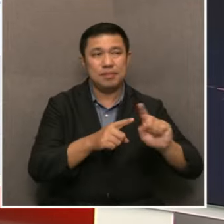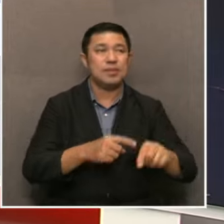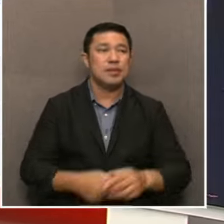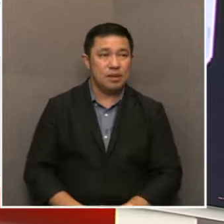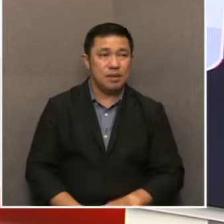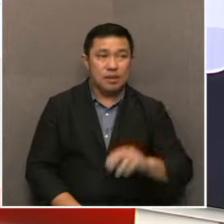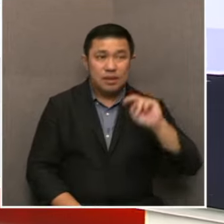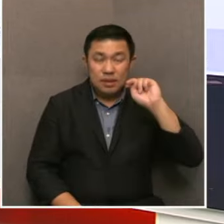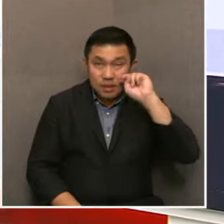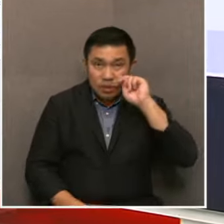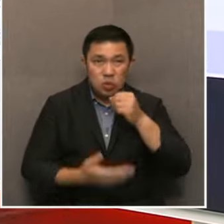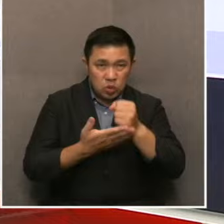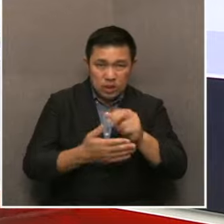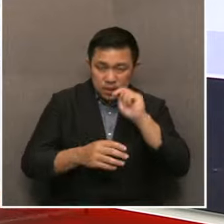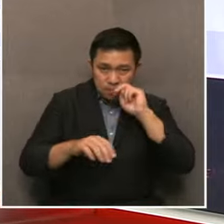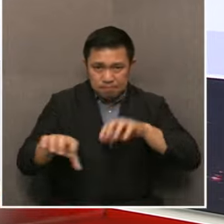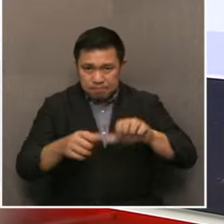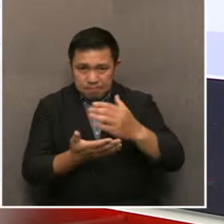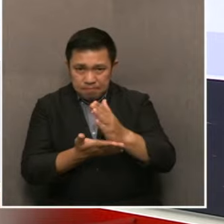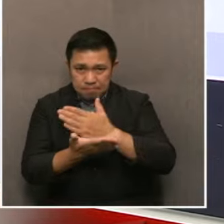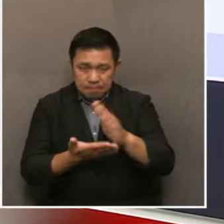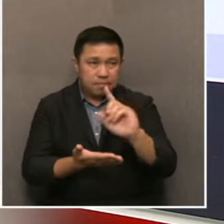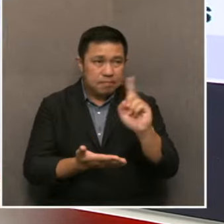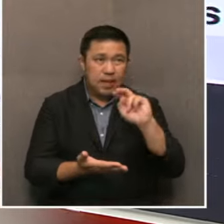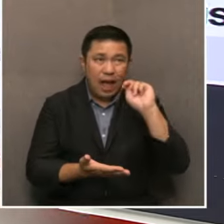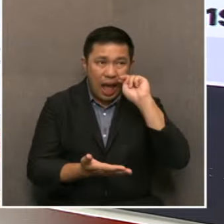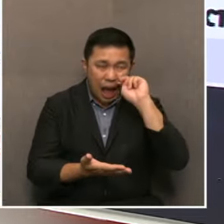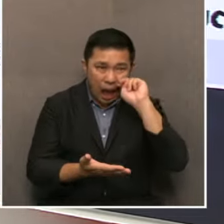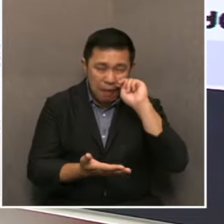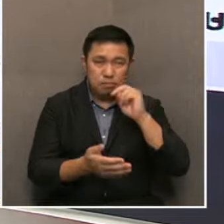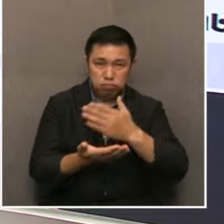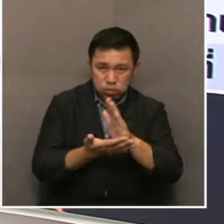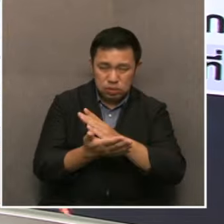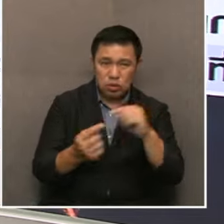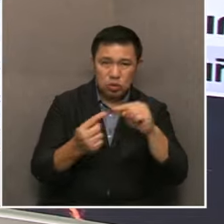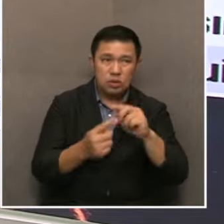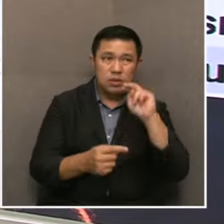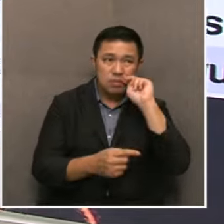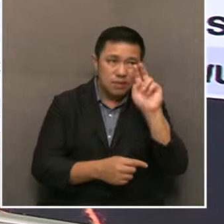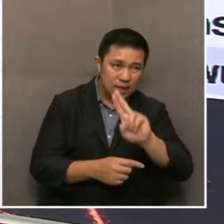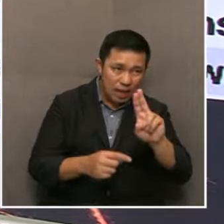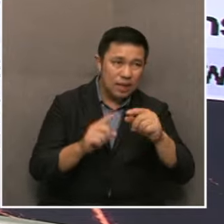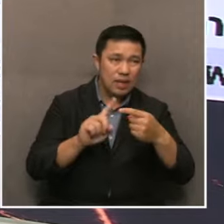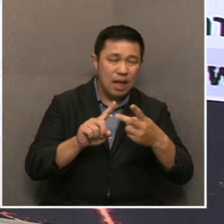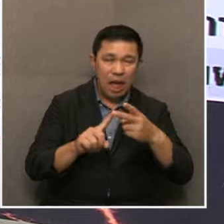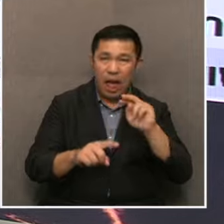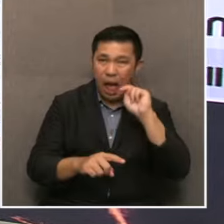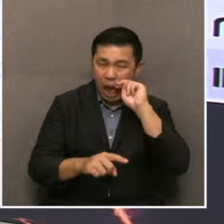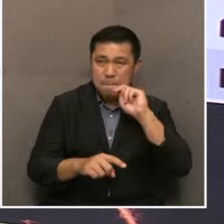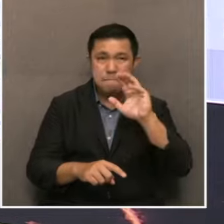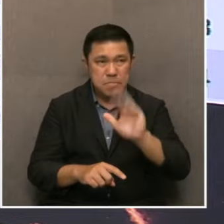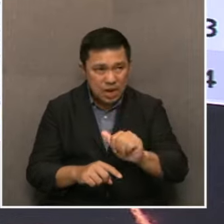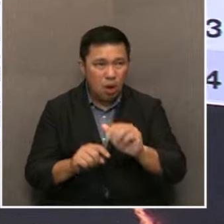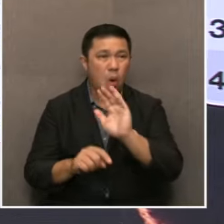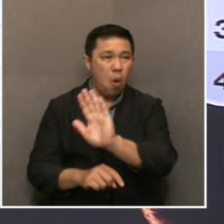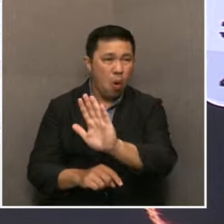ก็สามารถช่วยในการบริหารจัดการน้ำได้นะครับบริหารจัดการน้ำให้ทันต่อการใช้งานแล้วก็จัดการน้ำในเมืองรวมถึงจัด